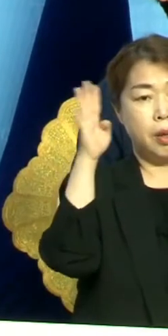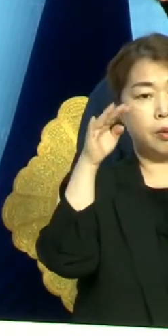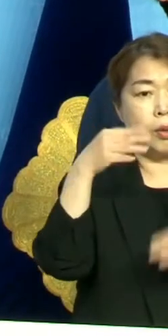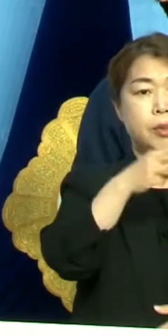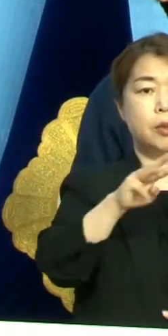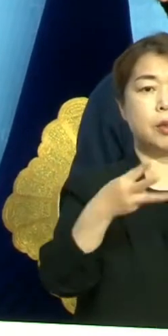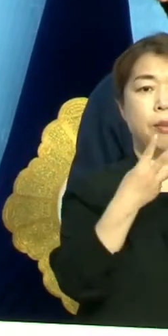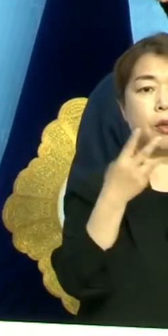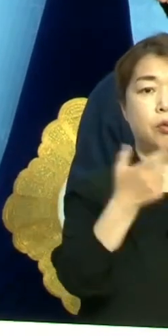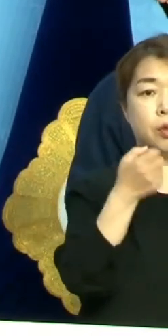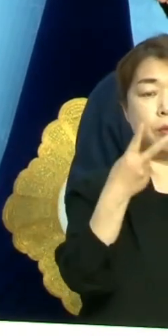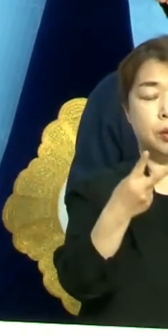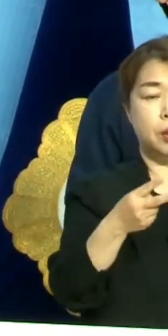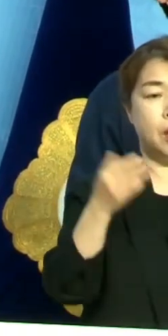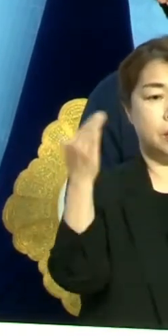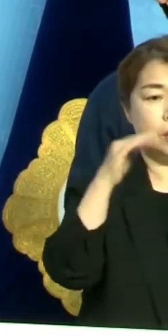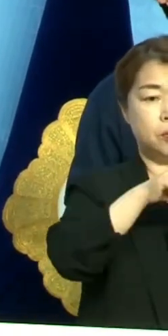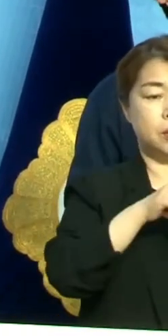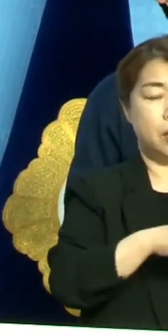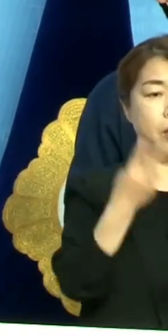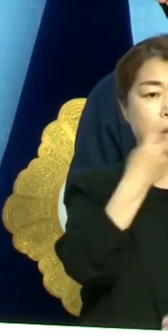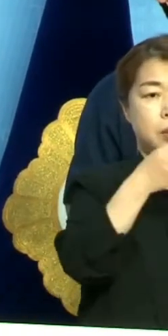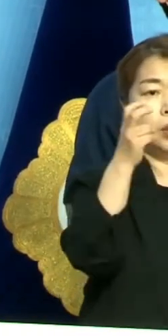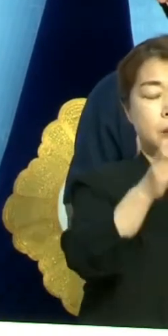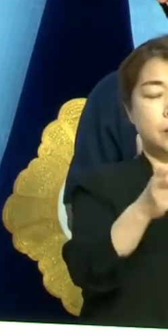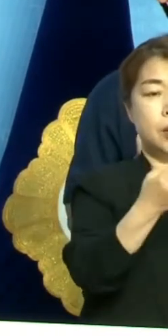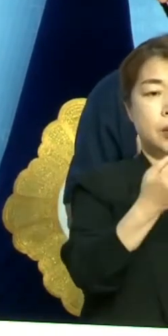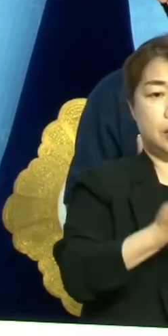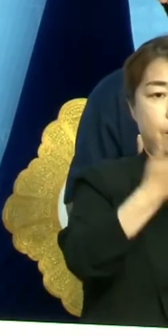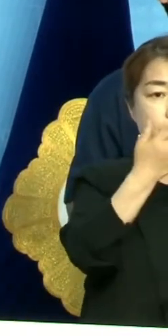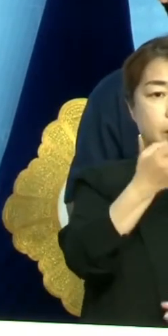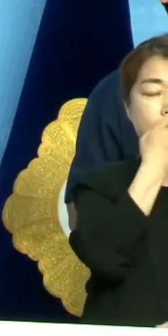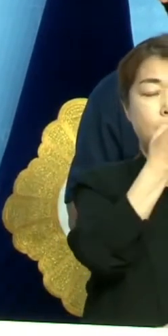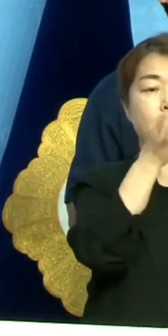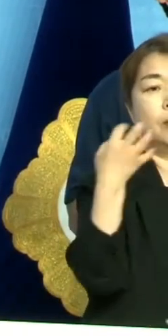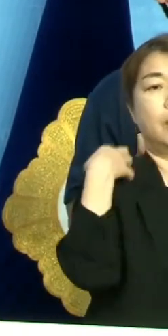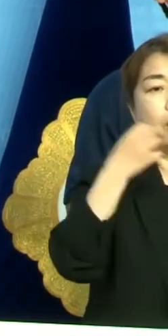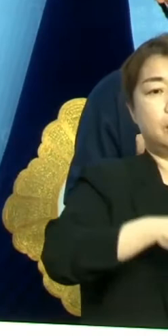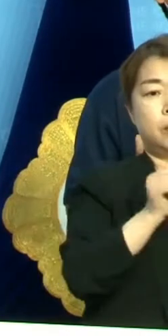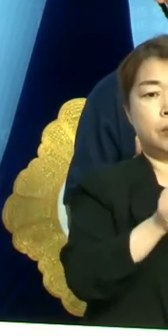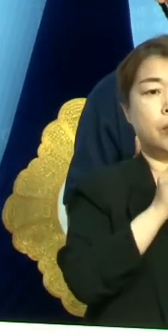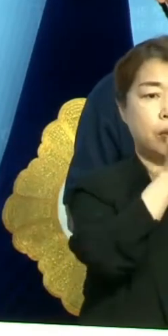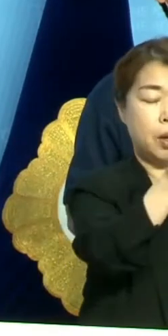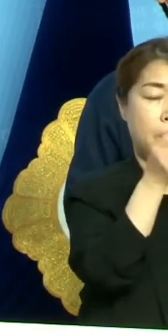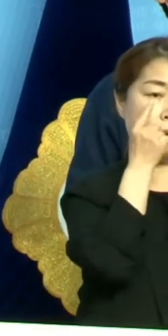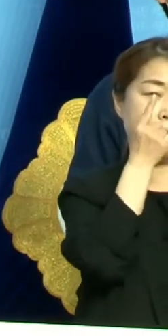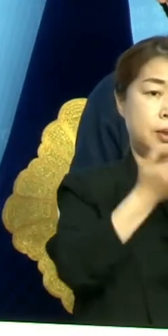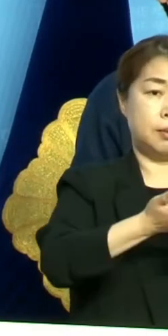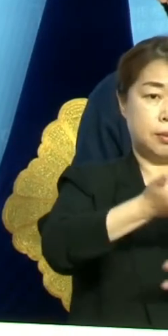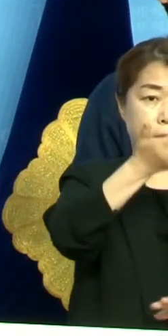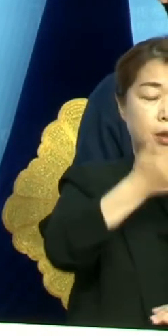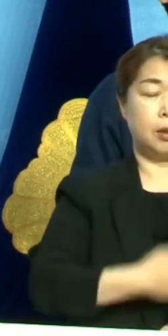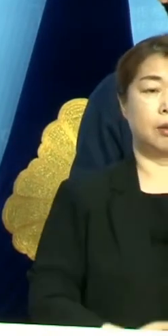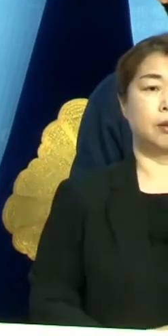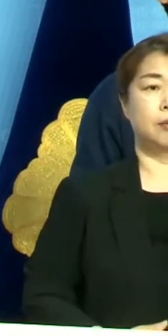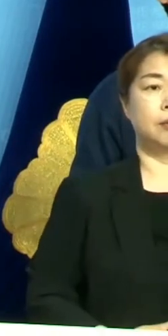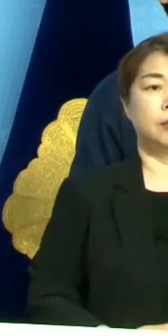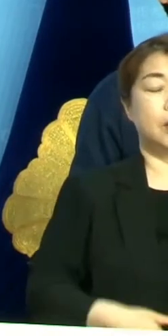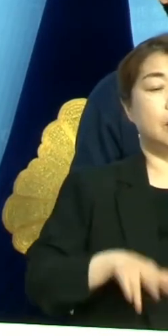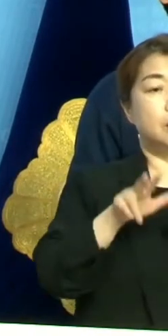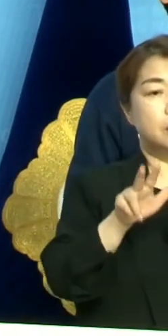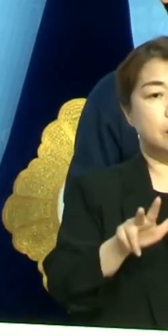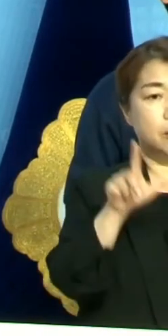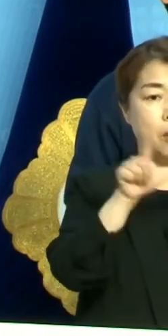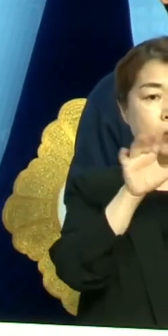학생이 2020년 상황 뒤 등록금 반환 소송에 참여한 지 한 달이 넘는 시간이 지났습니다 현재